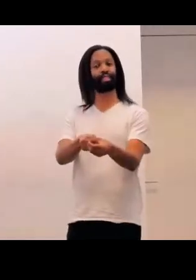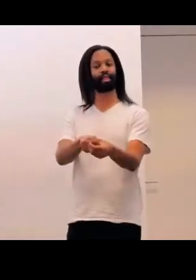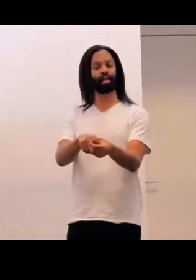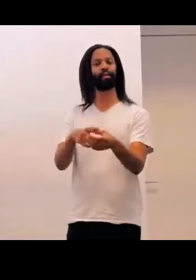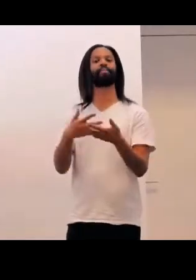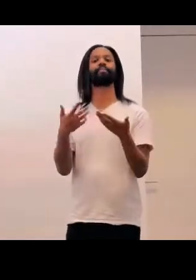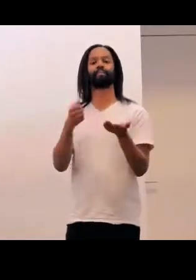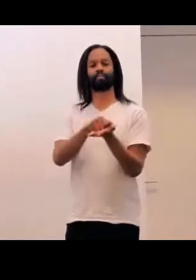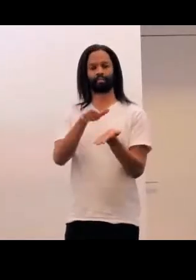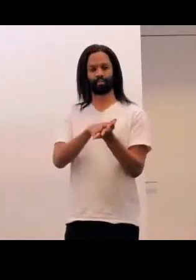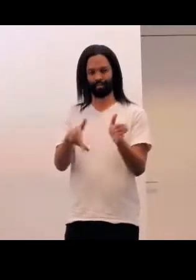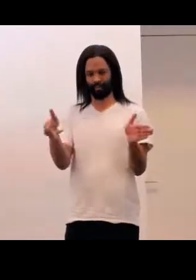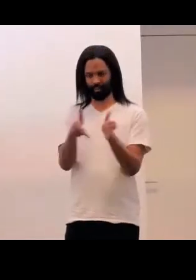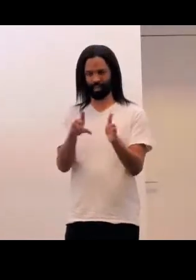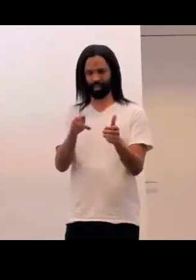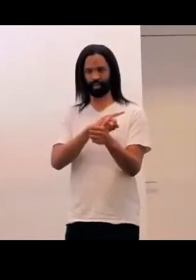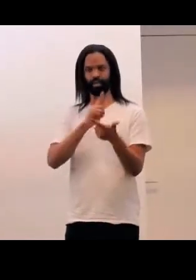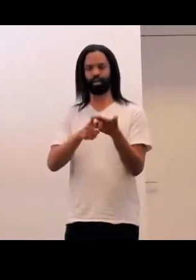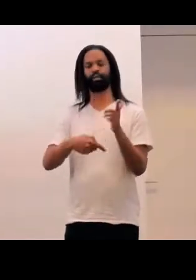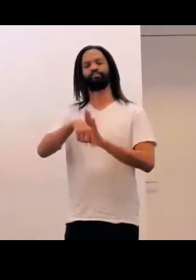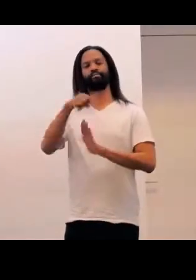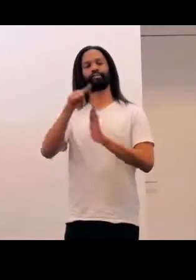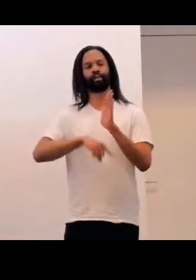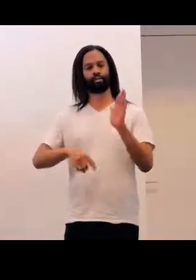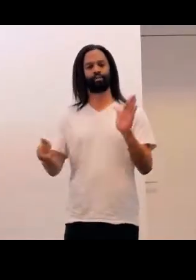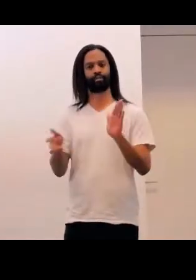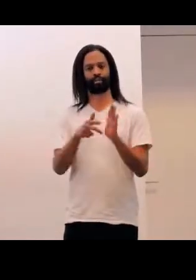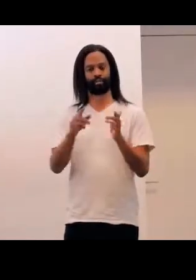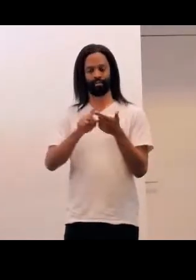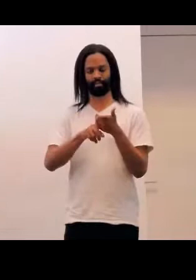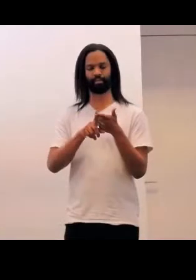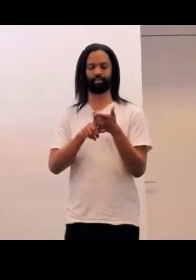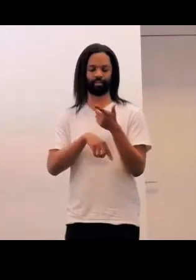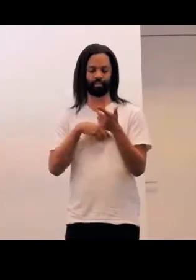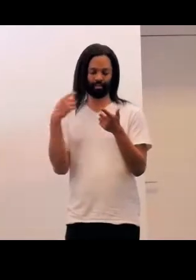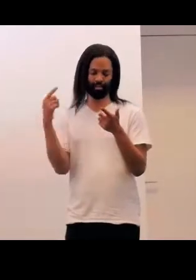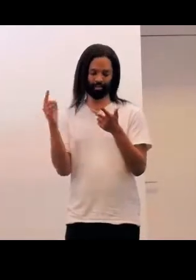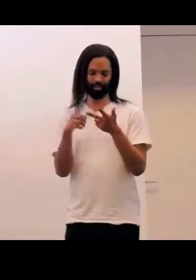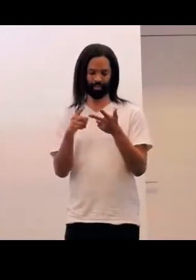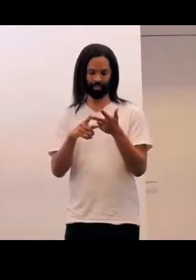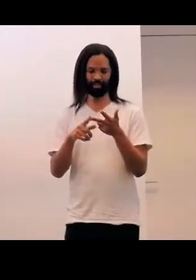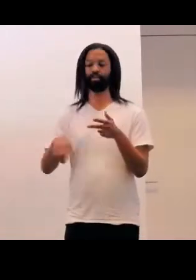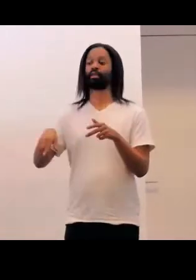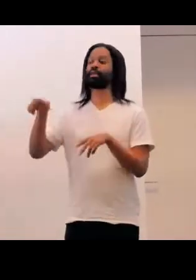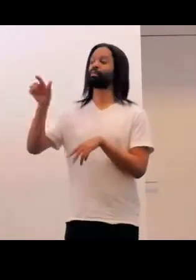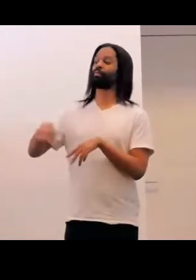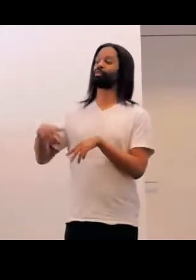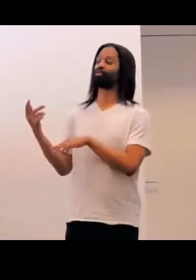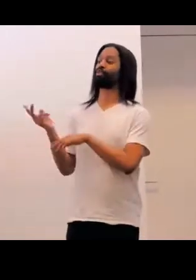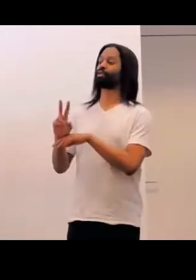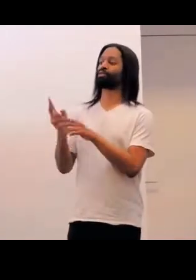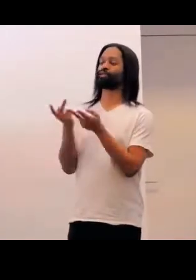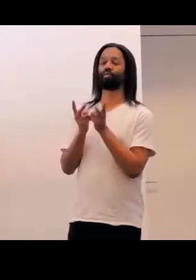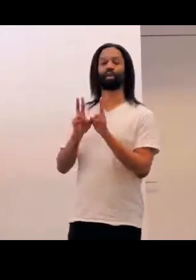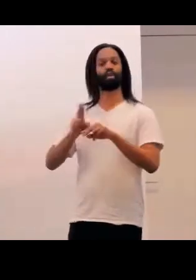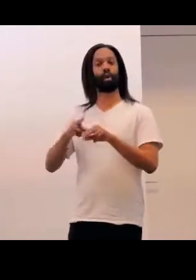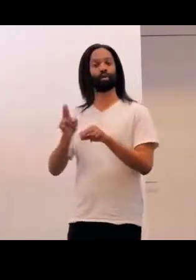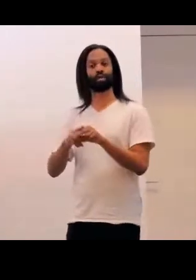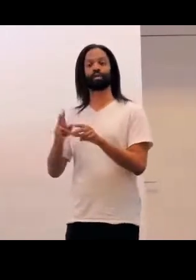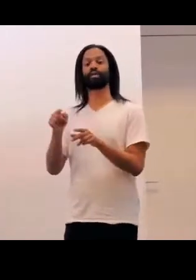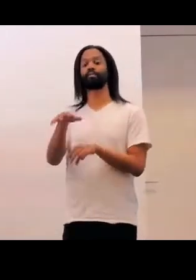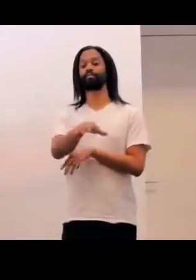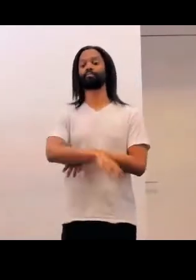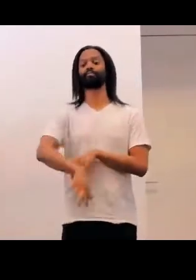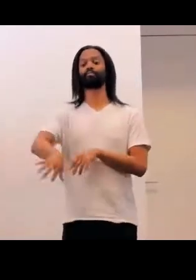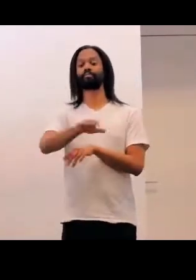les statuts de l'association, de procéder à la désignation d'un représentant de la ville de Nancy pour siéger au sein des